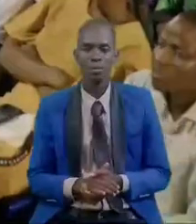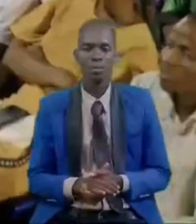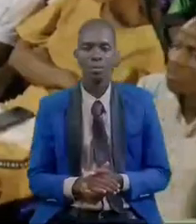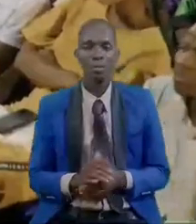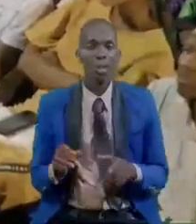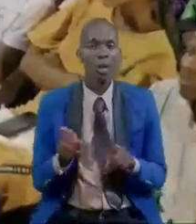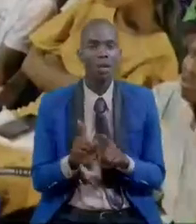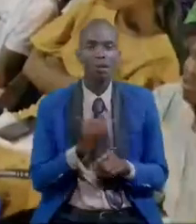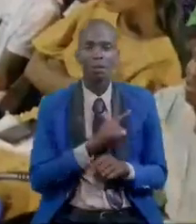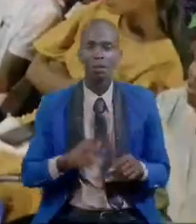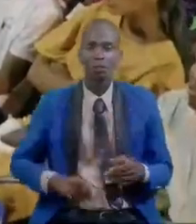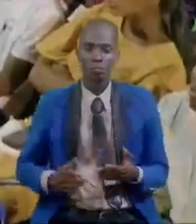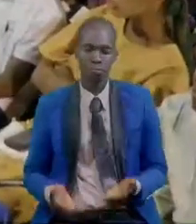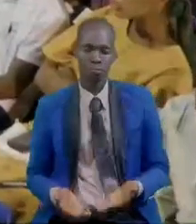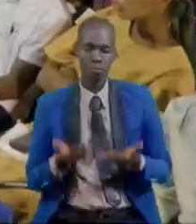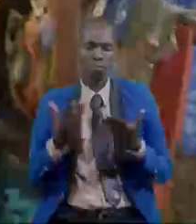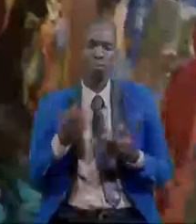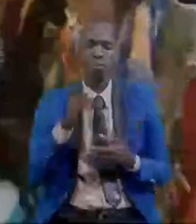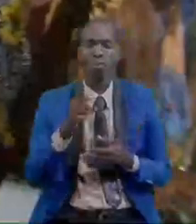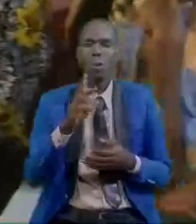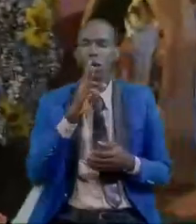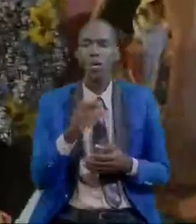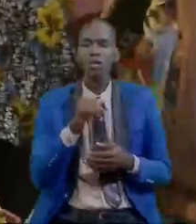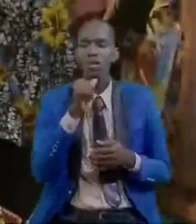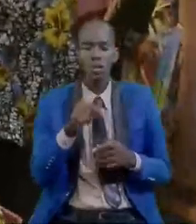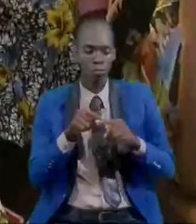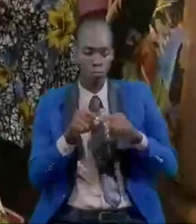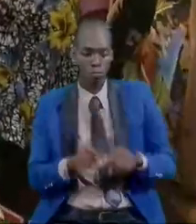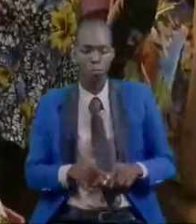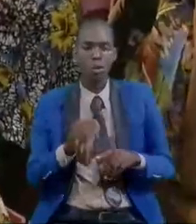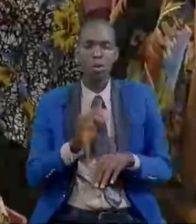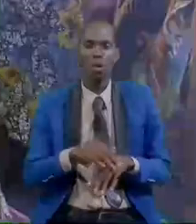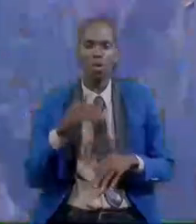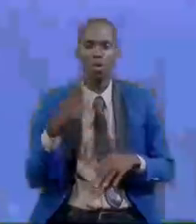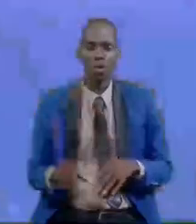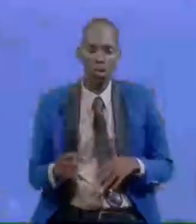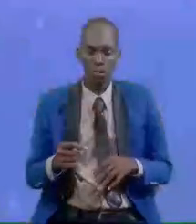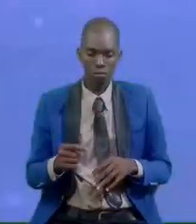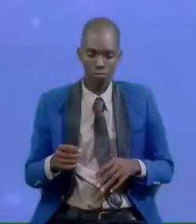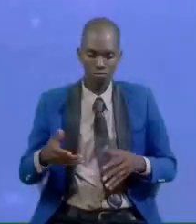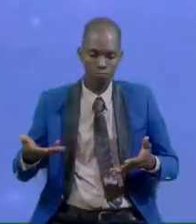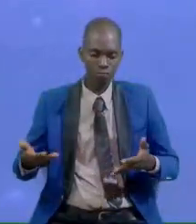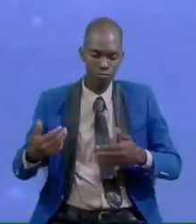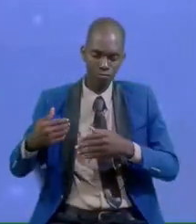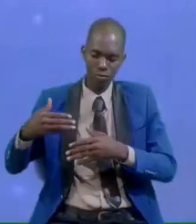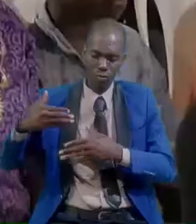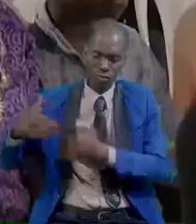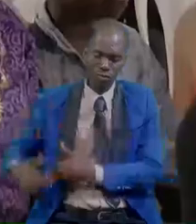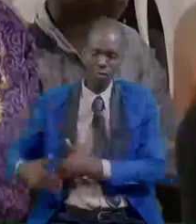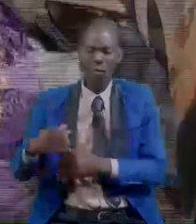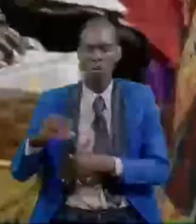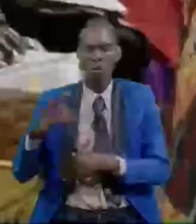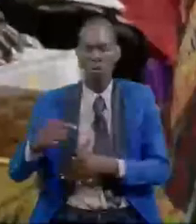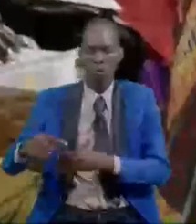Comme le Seigneur te relève, tu ne vas plus t'attacher au fauteuil roulant. Laisse